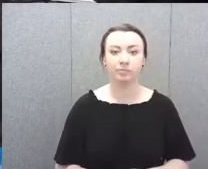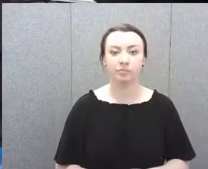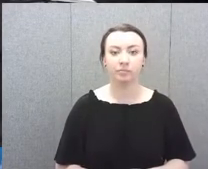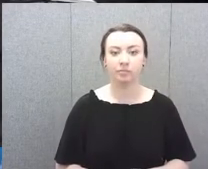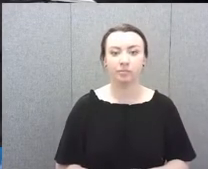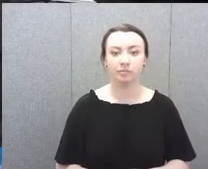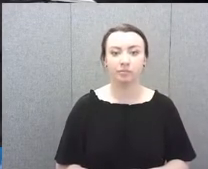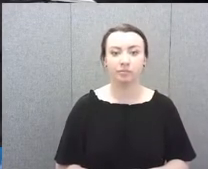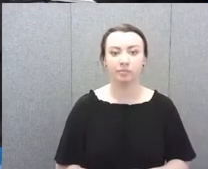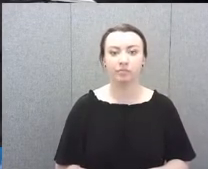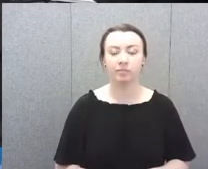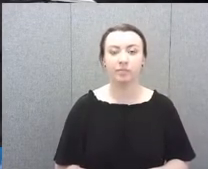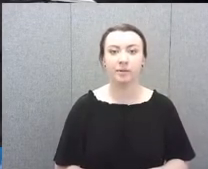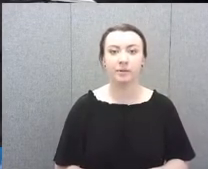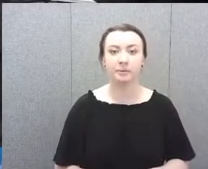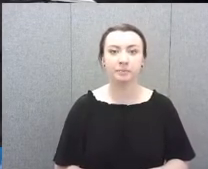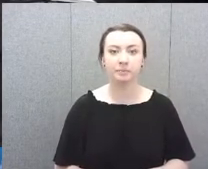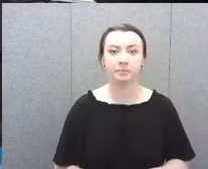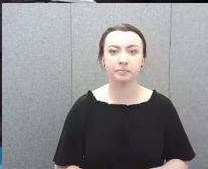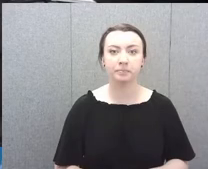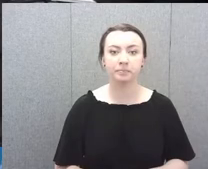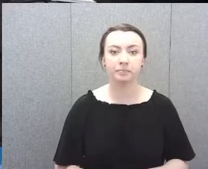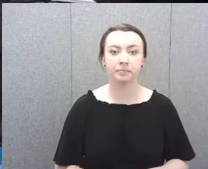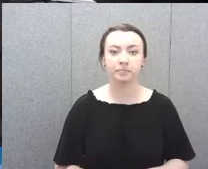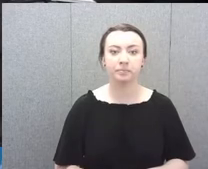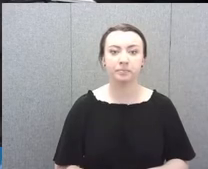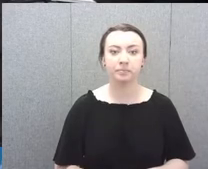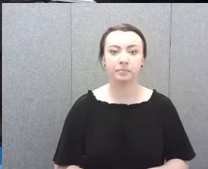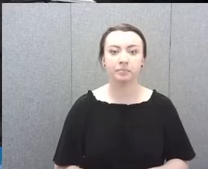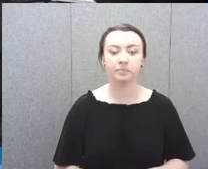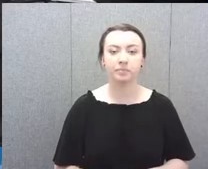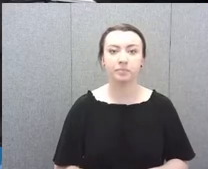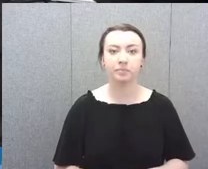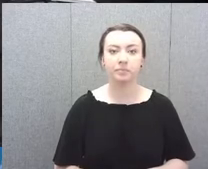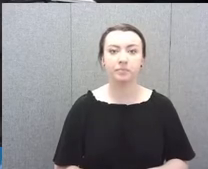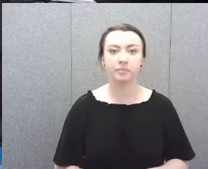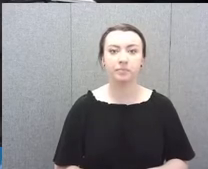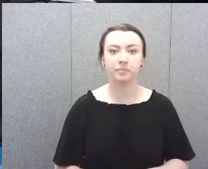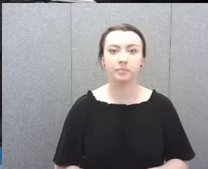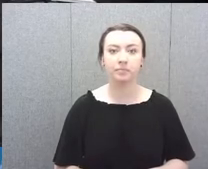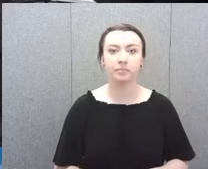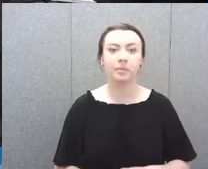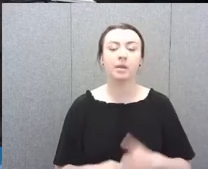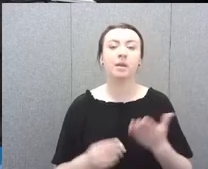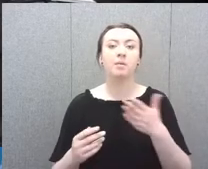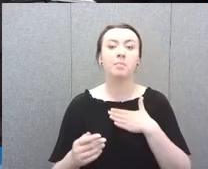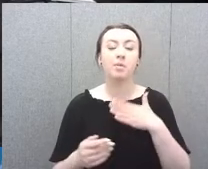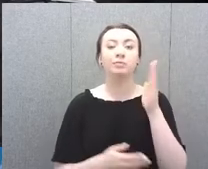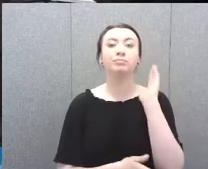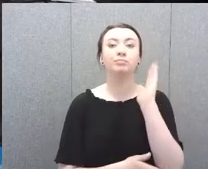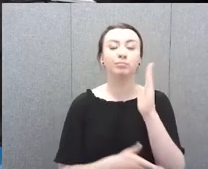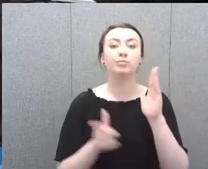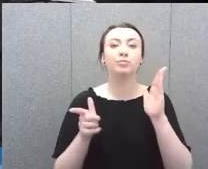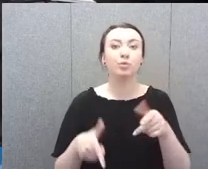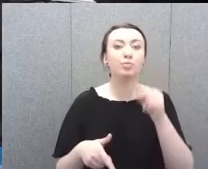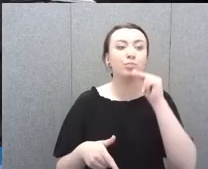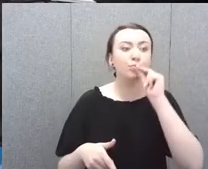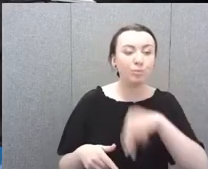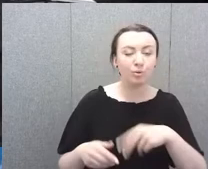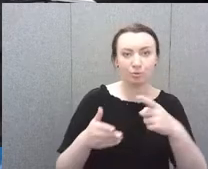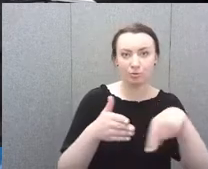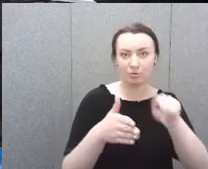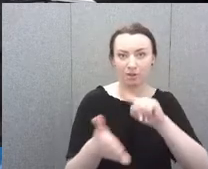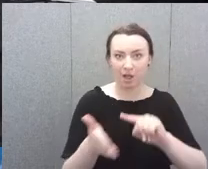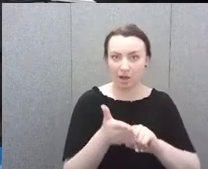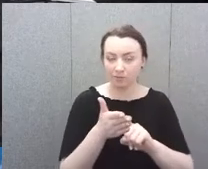и... Хватает ли места за столом? Достаточно ли этого для того, чтобы можно было работать по нескольким